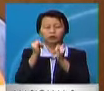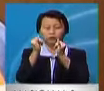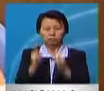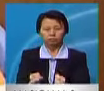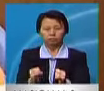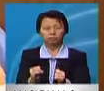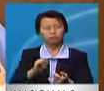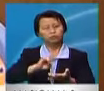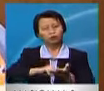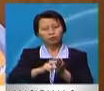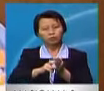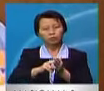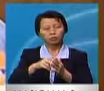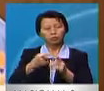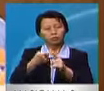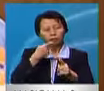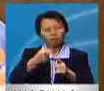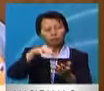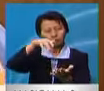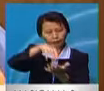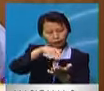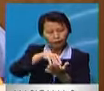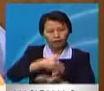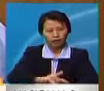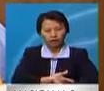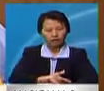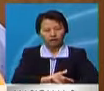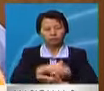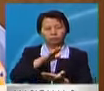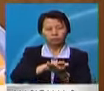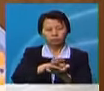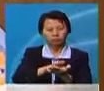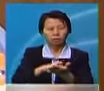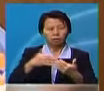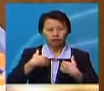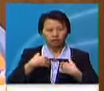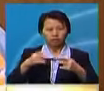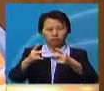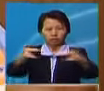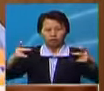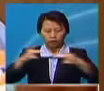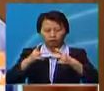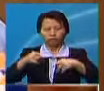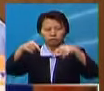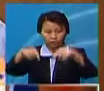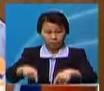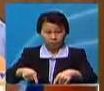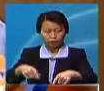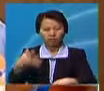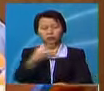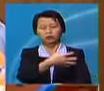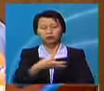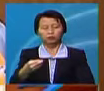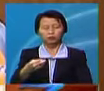segi pembelajaran anak-anak sekolah yang ada di kawasan kita